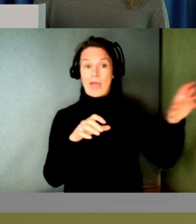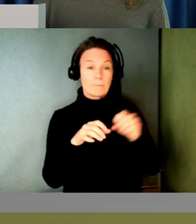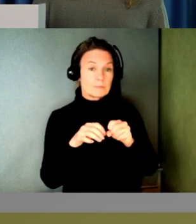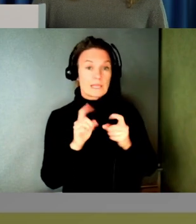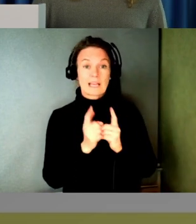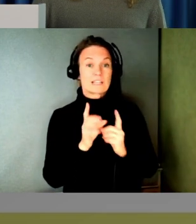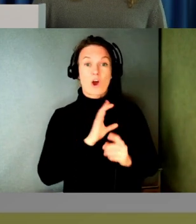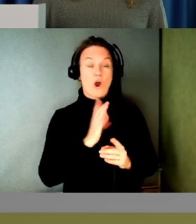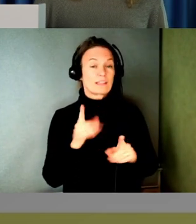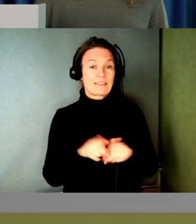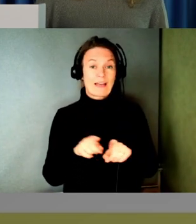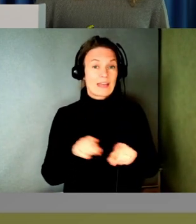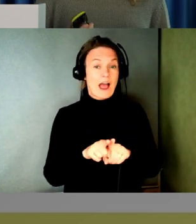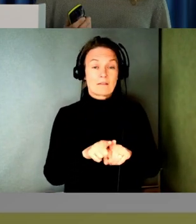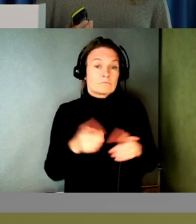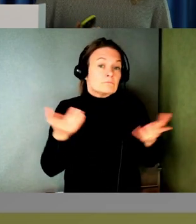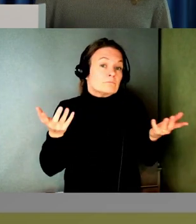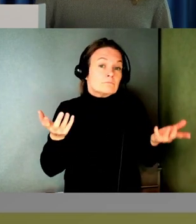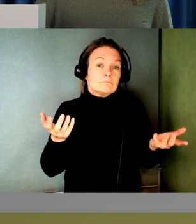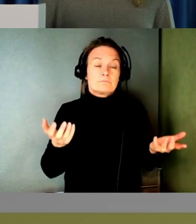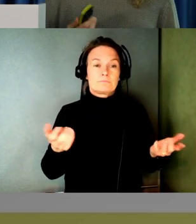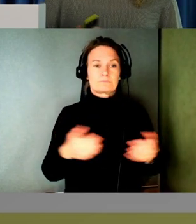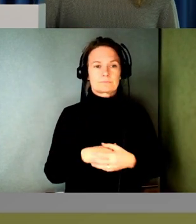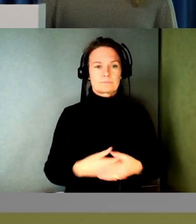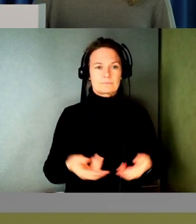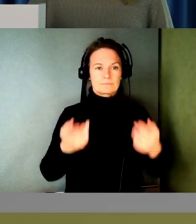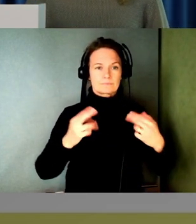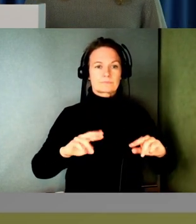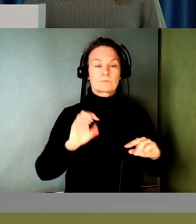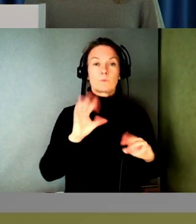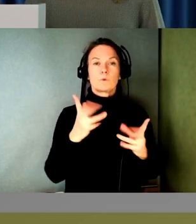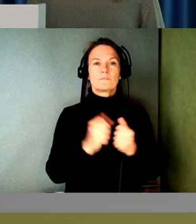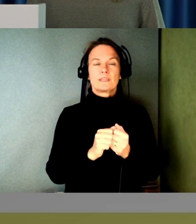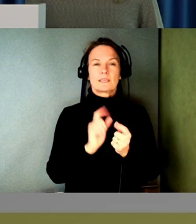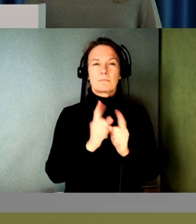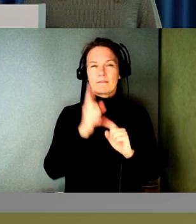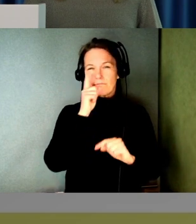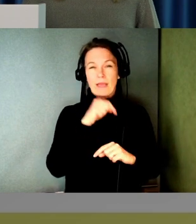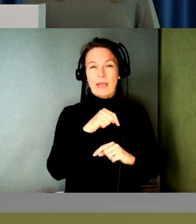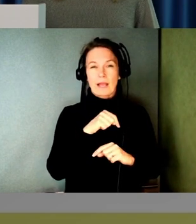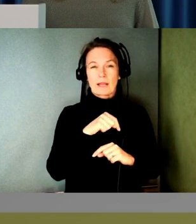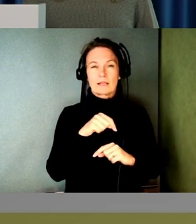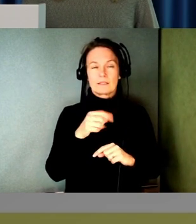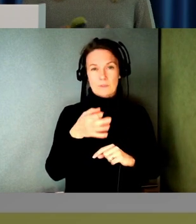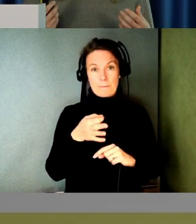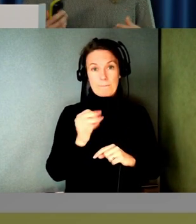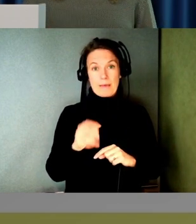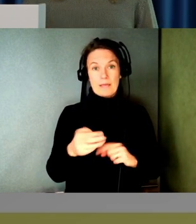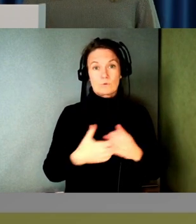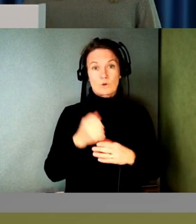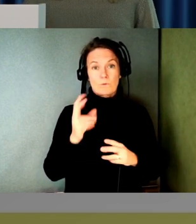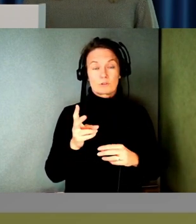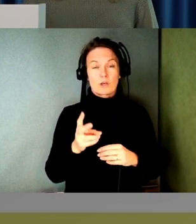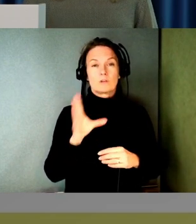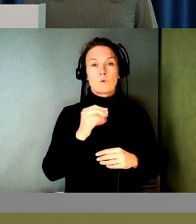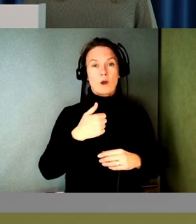nära till hands i en sån sak eh om någonting har blivit fel som också Per var inne på förut eh Då behöver jag